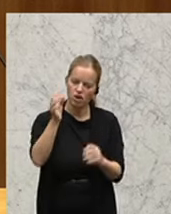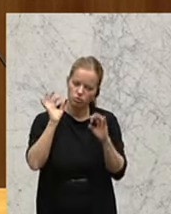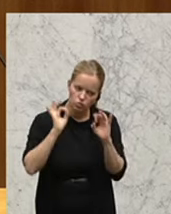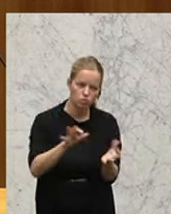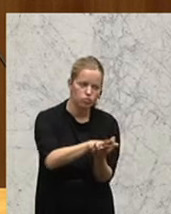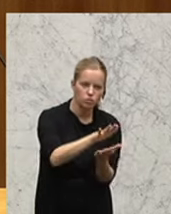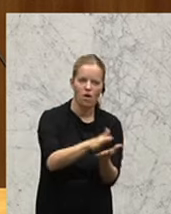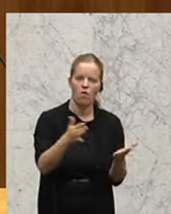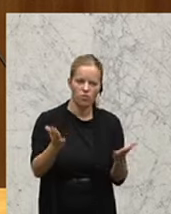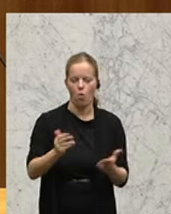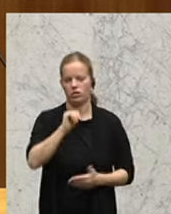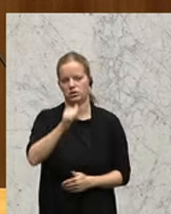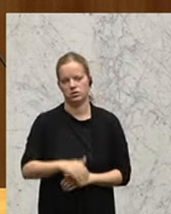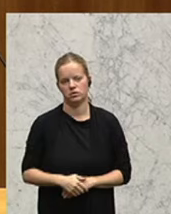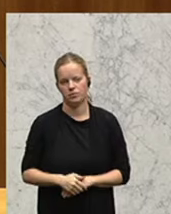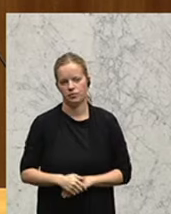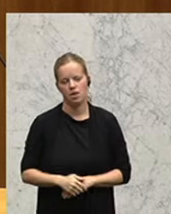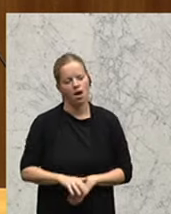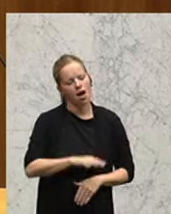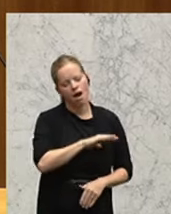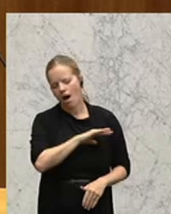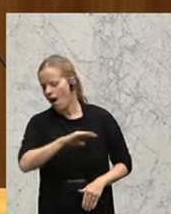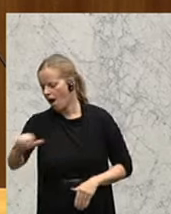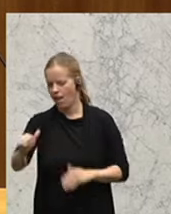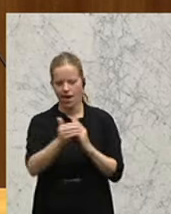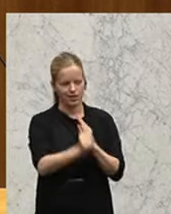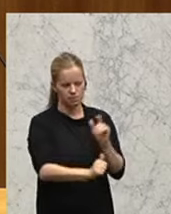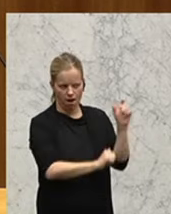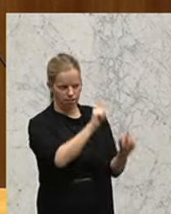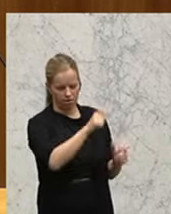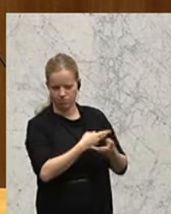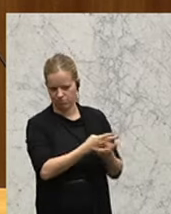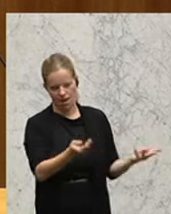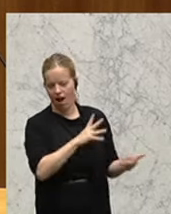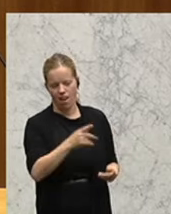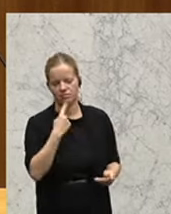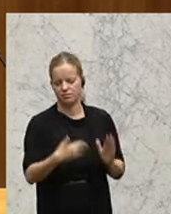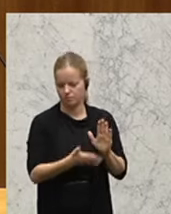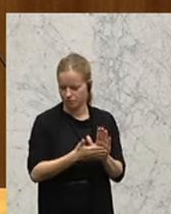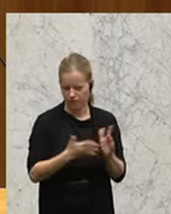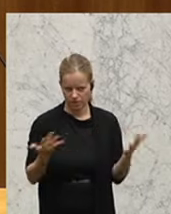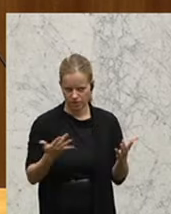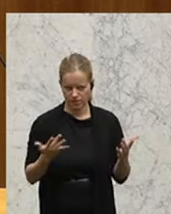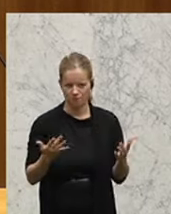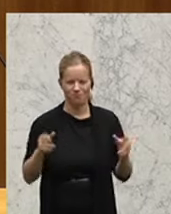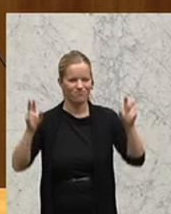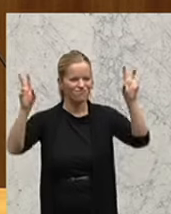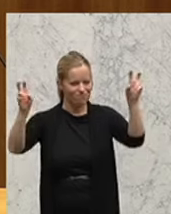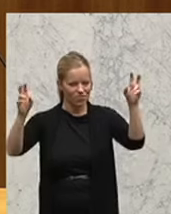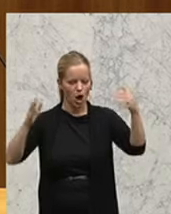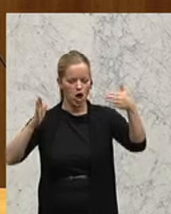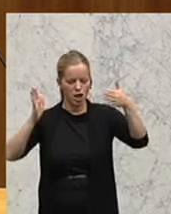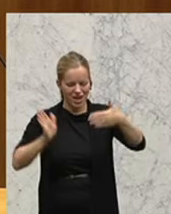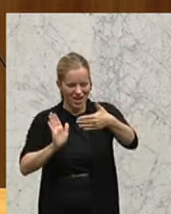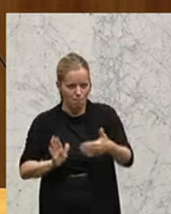und wo nicht. Und alle Experten bestätigen, dass zum Beispiel die geblockte Altersteilzeit nichts anderes ist